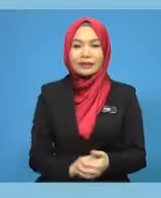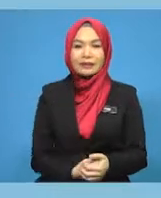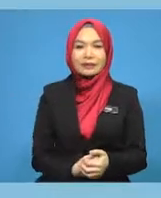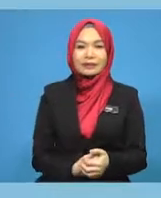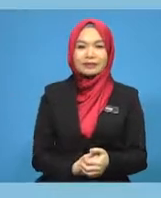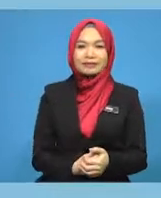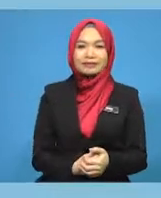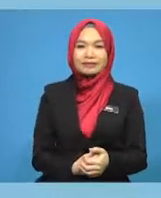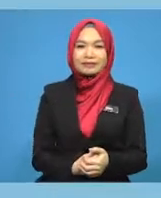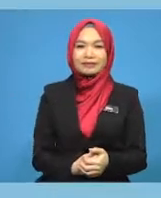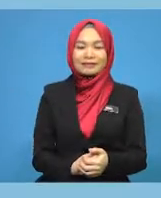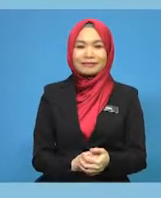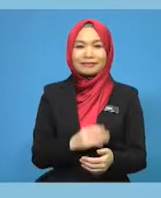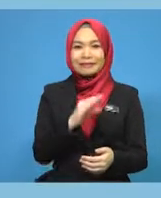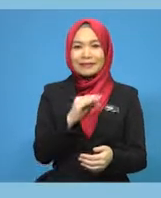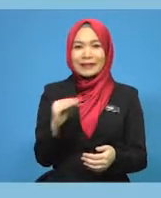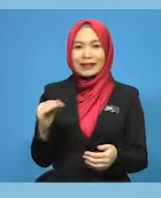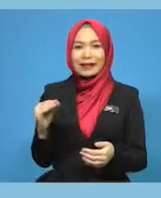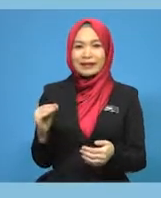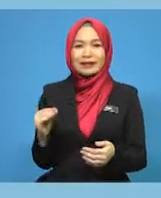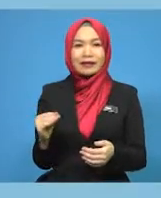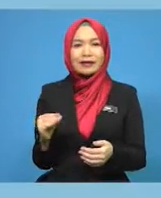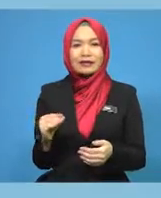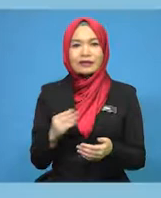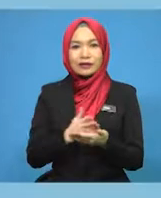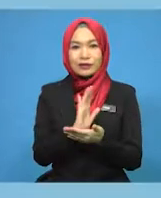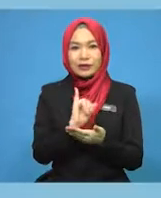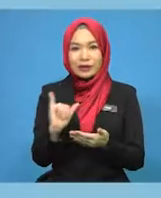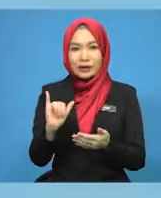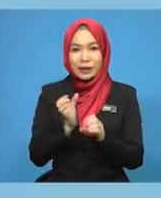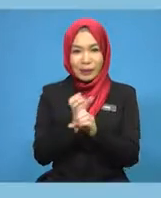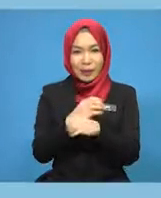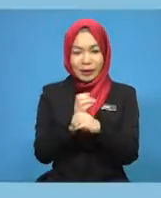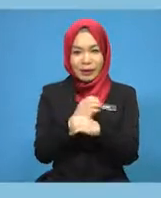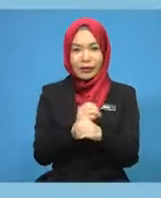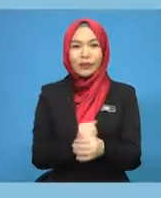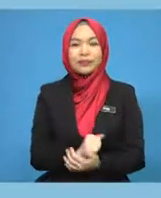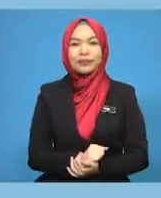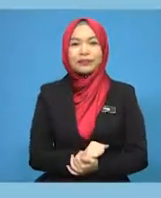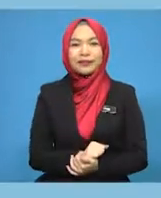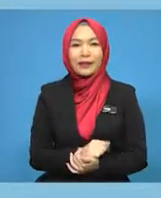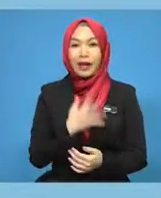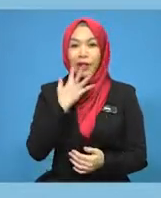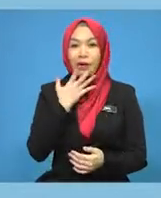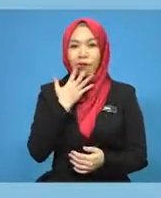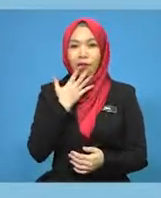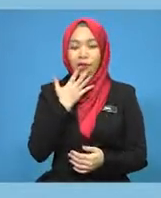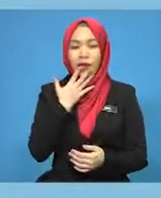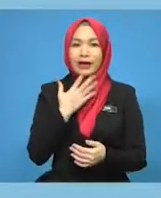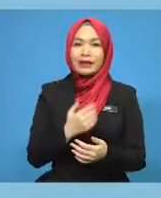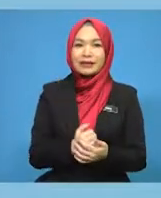kemudian barulah bentuk. Dalam masa 20 saat pandangan pertama pengguna, warna memainkan peranan